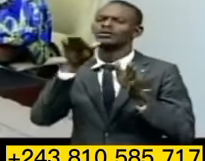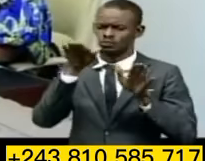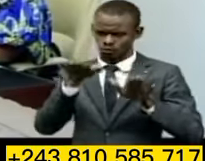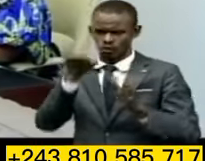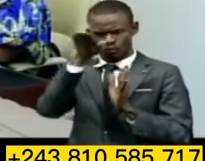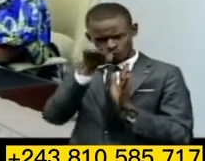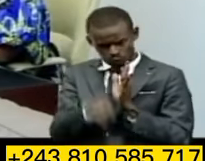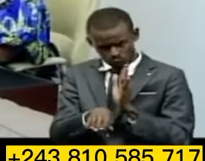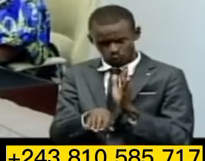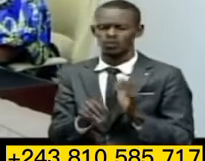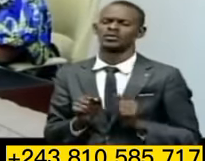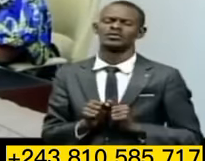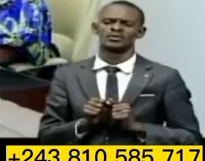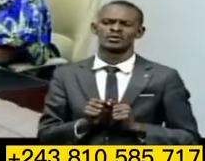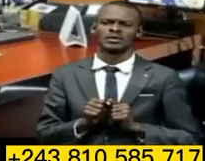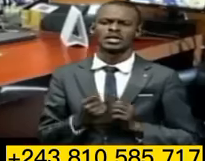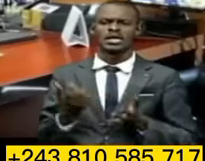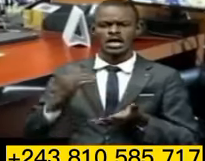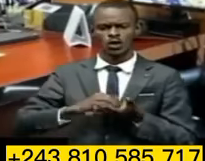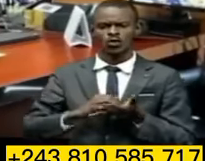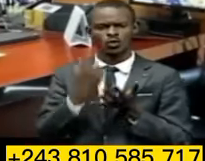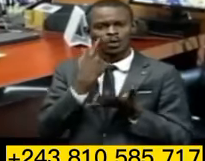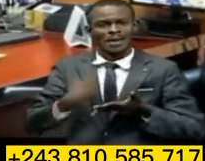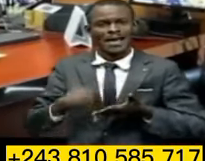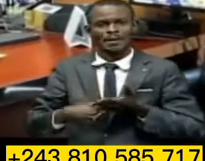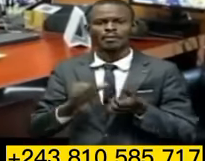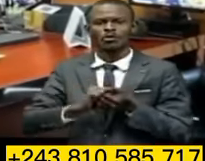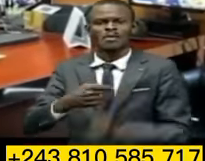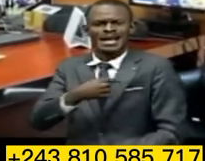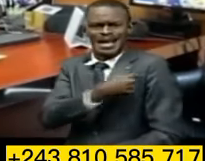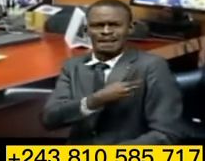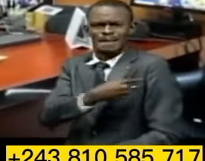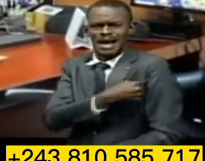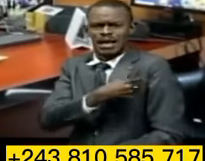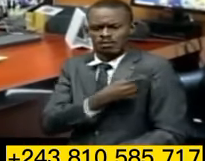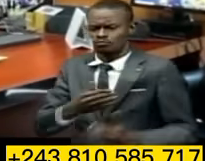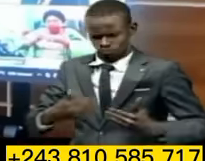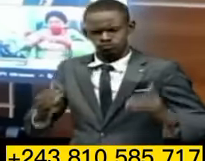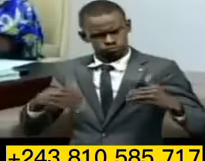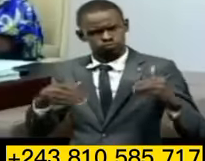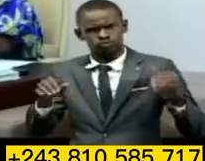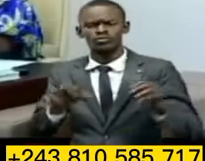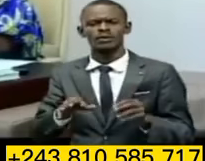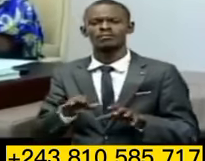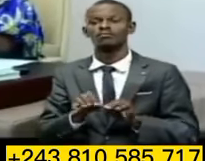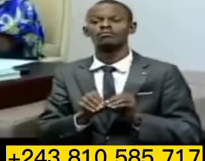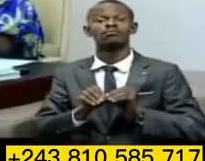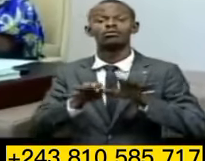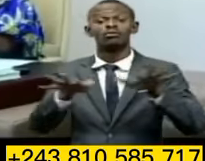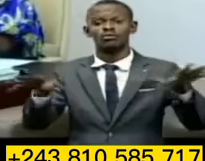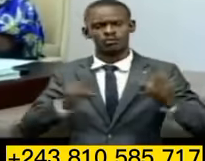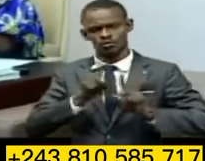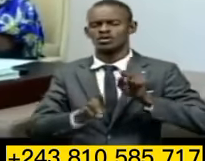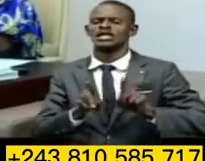à 1,5% et la campagne de vaccination s'intensifie à travers le pays. Il a invité la population à